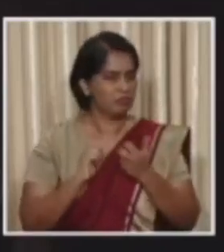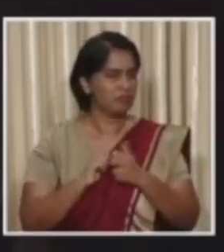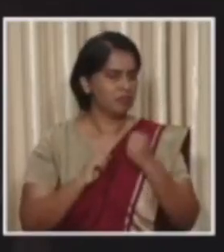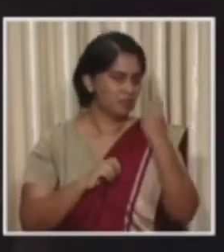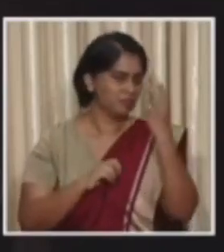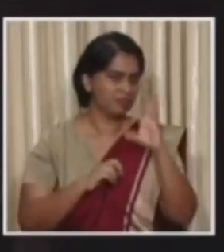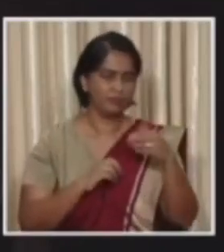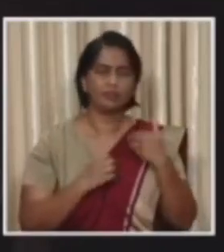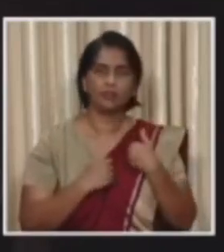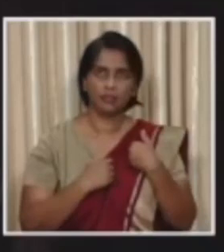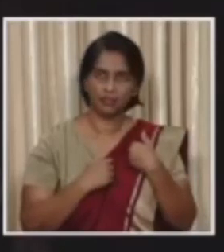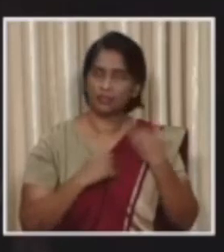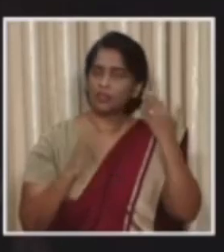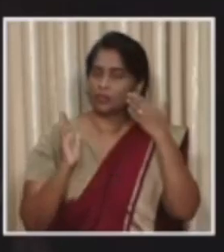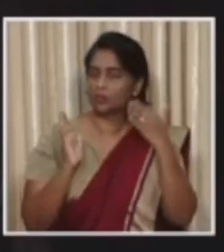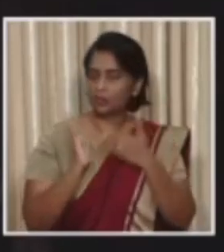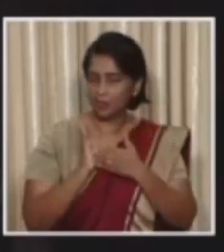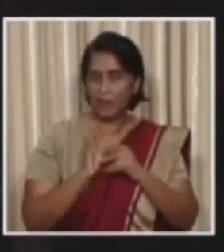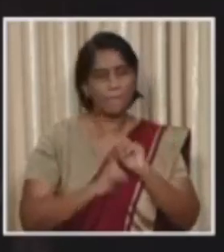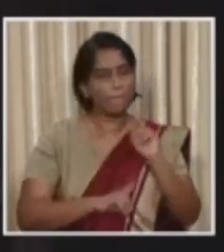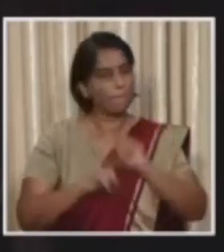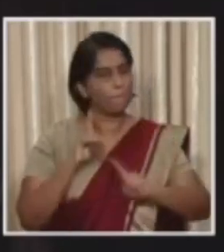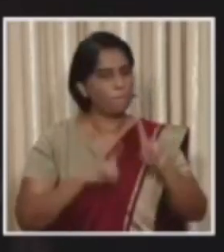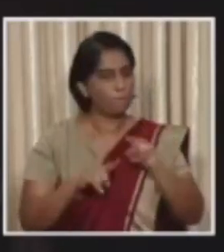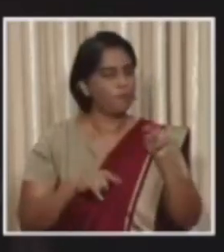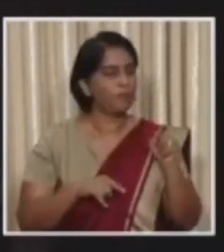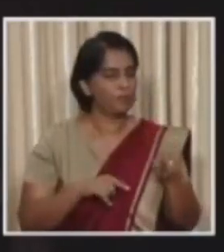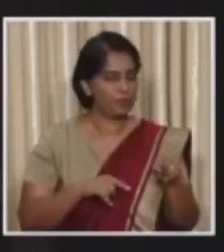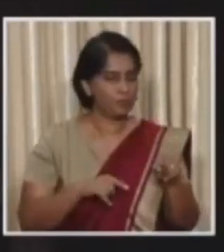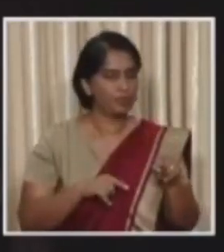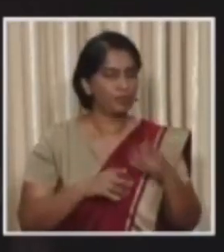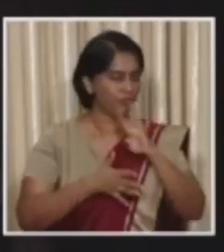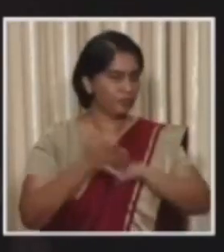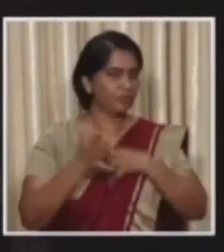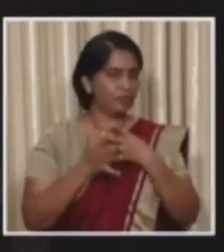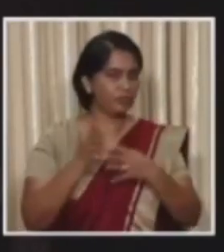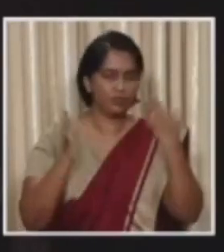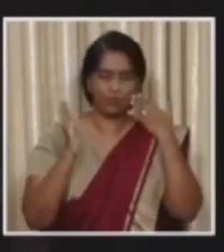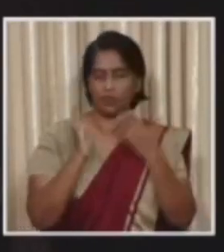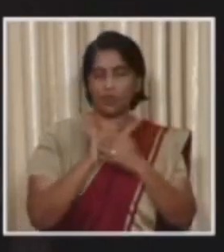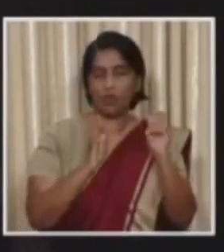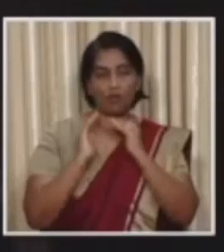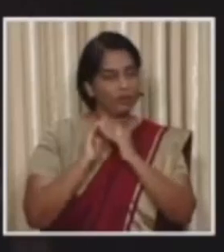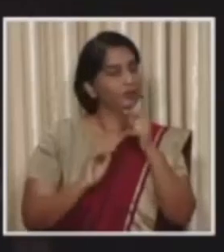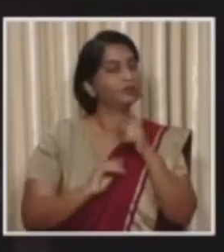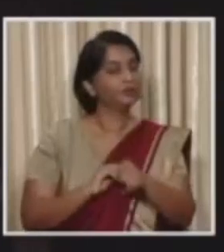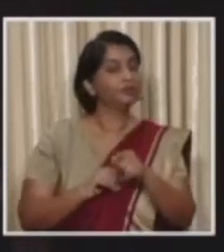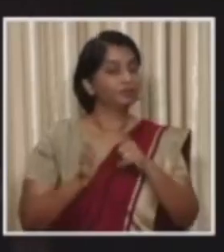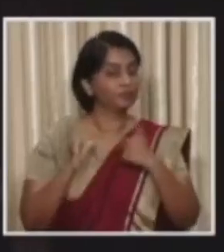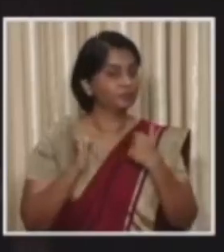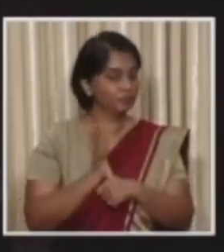තිබෙනවා. මේ පාර්ලිමේන්තු අයවැය කාර්යාලය පිළිබඳව මෙහි